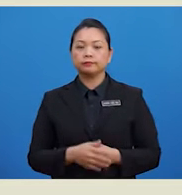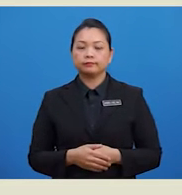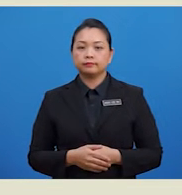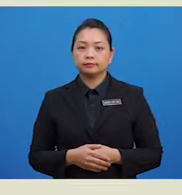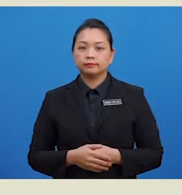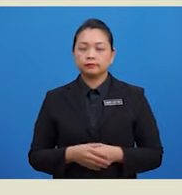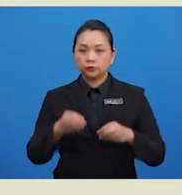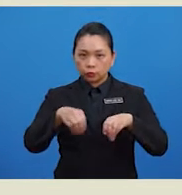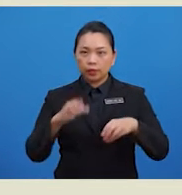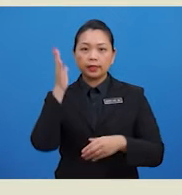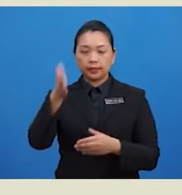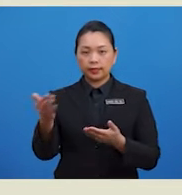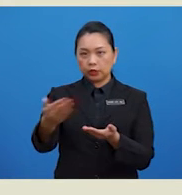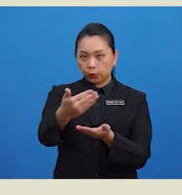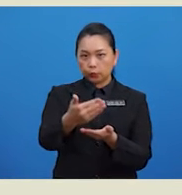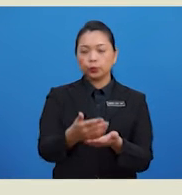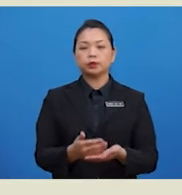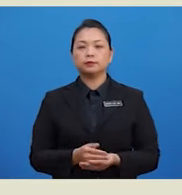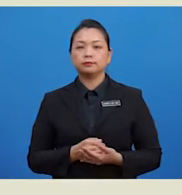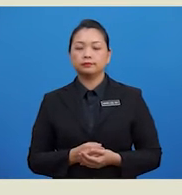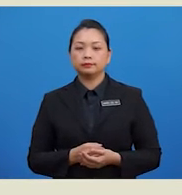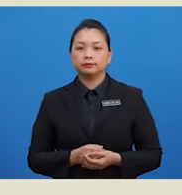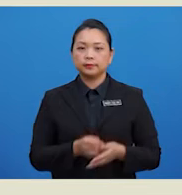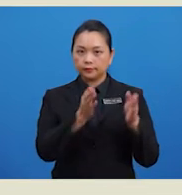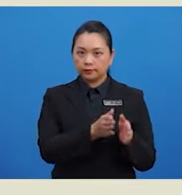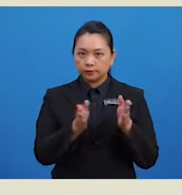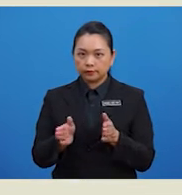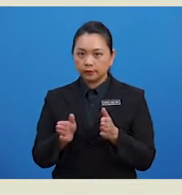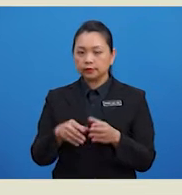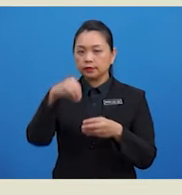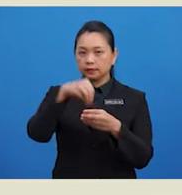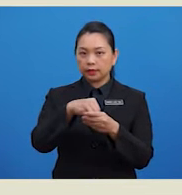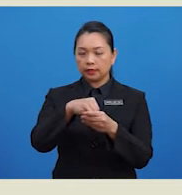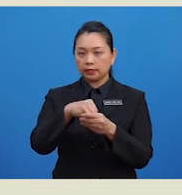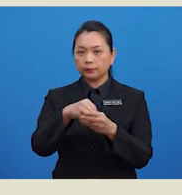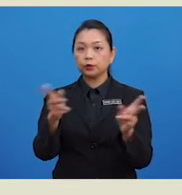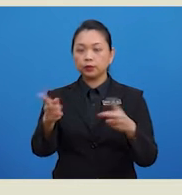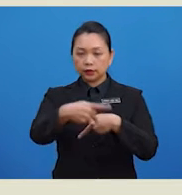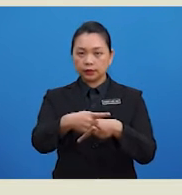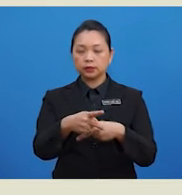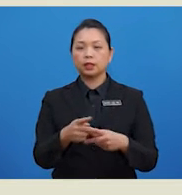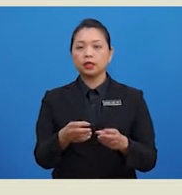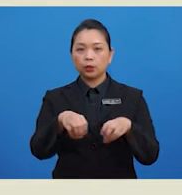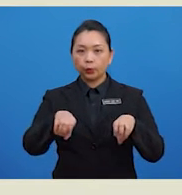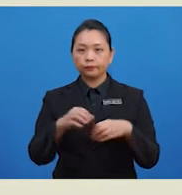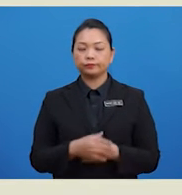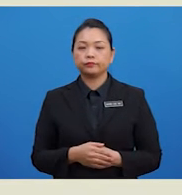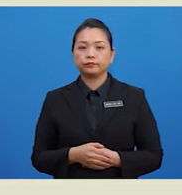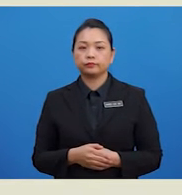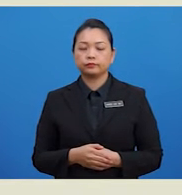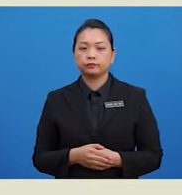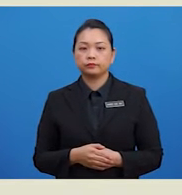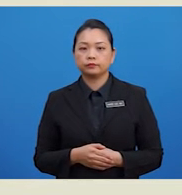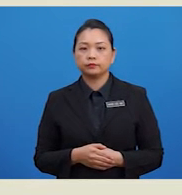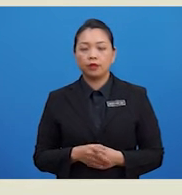Telur-telur akan dikutip dari tempat sarang telur dan disusun ke dalam bekas telur. Kedudukan